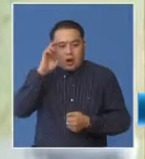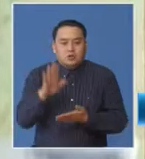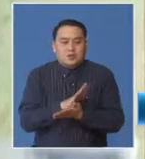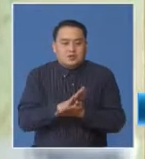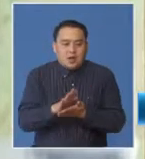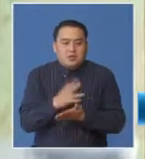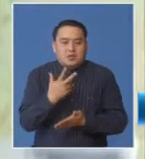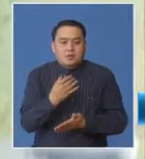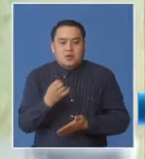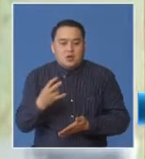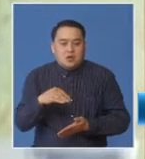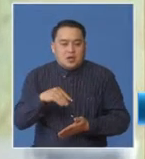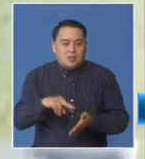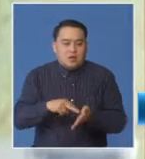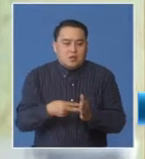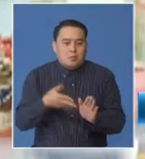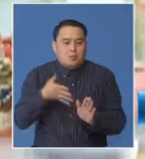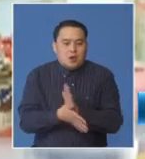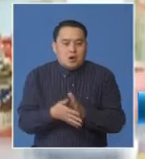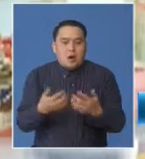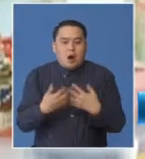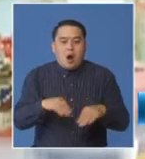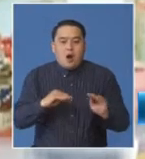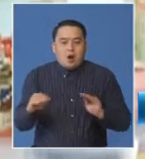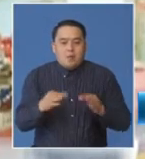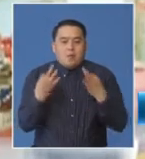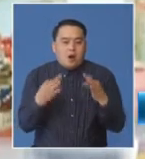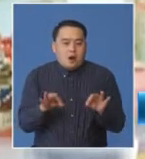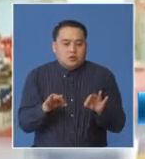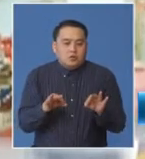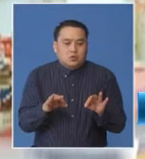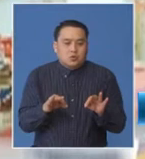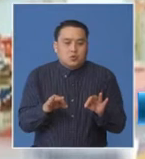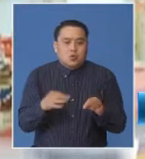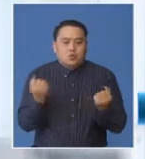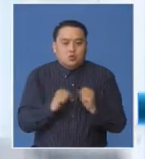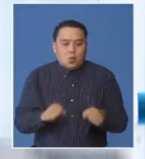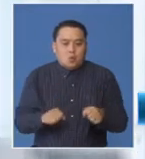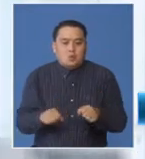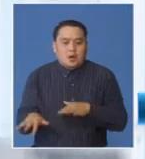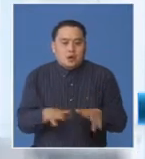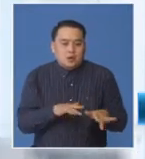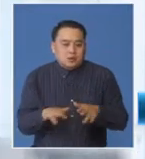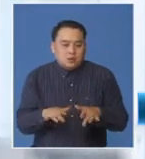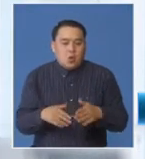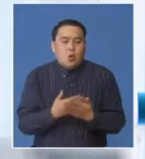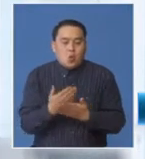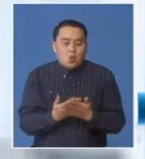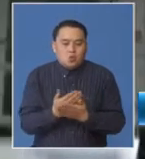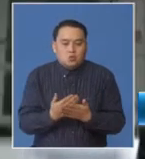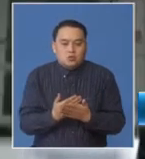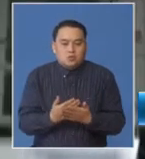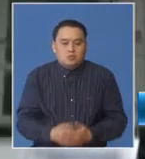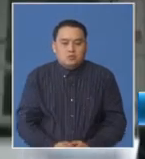грант. 3 миллиона тенге планирует потратить на оборудование, которое позволит ей ускорить процессы приготовления материала для художественной